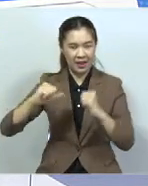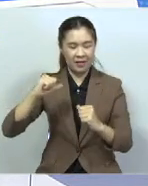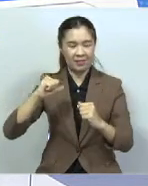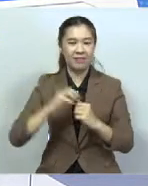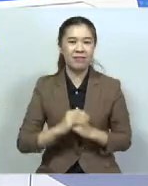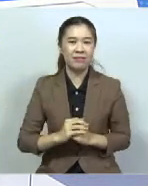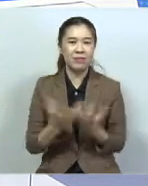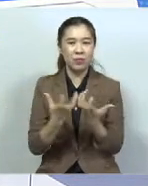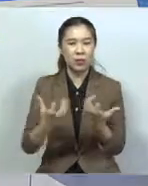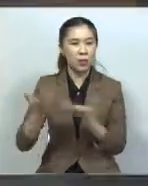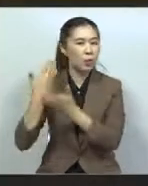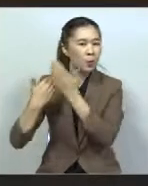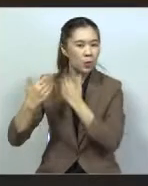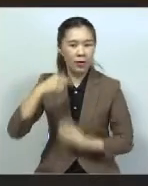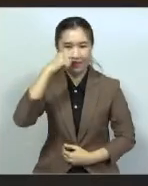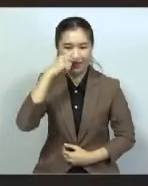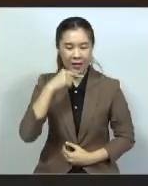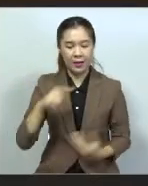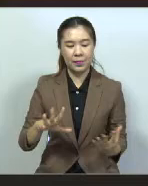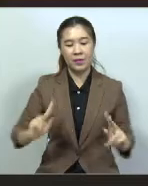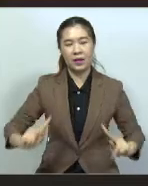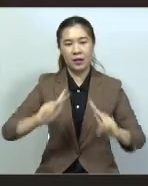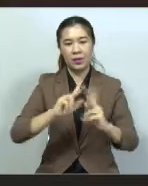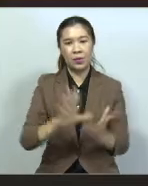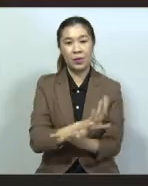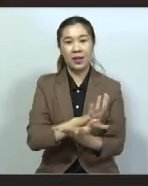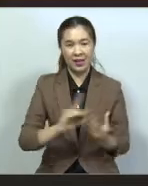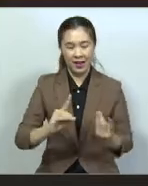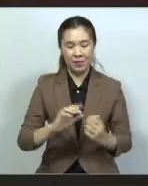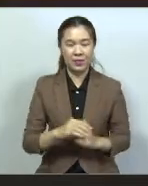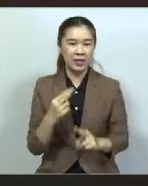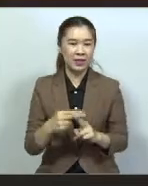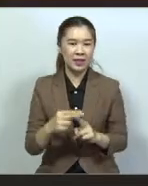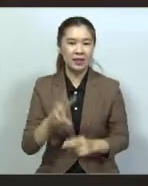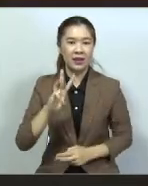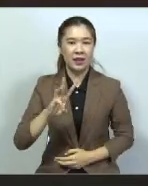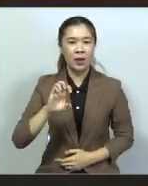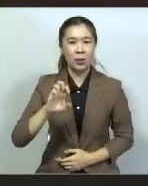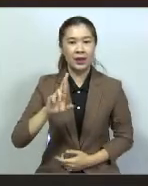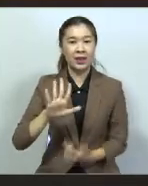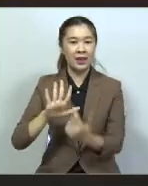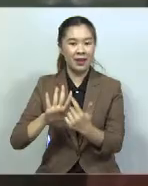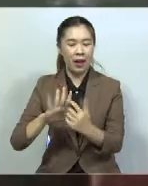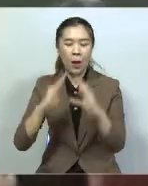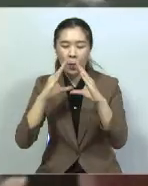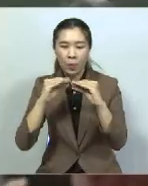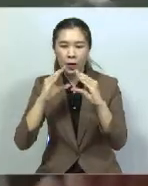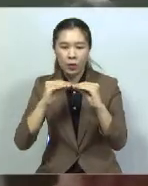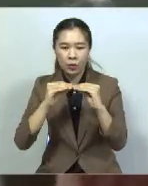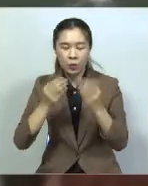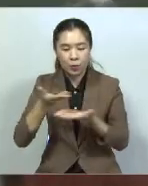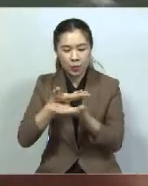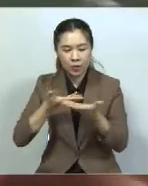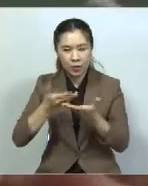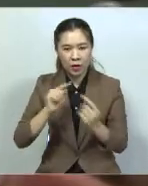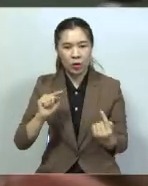ได้ค่ะซึ่งทางรัฐมนตรีว่าการกระทรวงวัฒนธรรมนายวีระโรจน์โภชนรัตน์นะคะก็บอกว่าที่ประชุมคณะกรรมการร่วมระหว่างรัฐบ